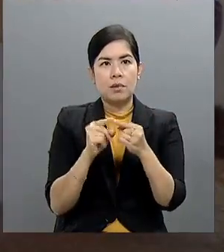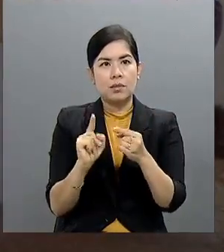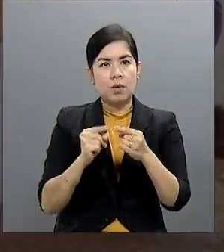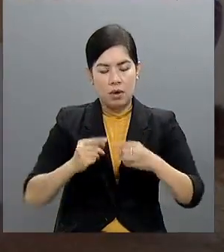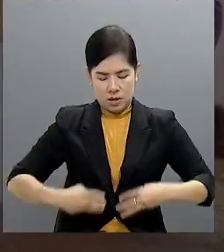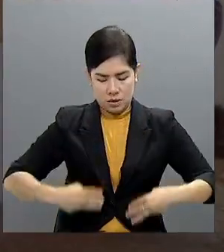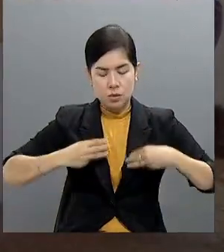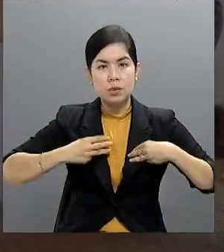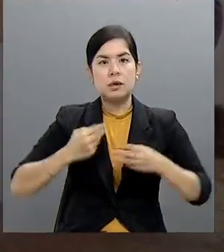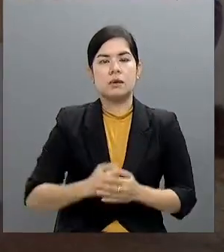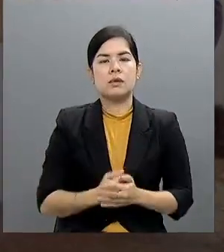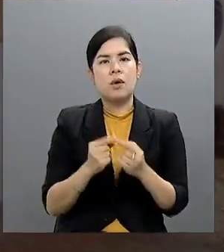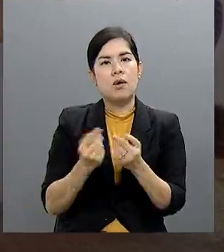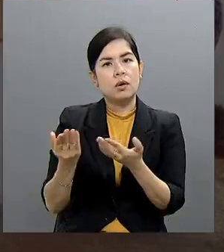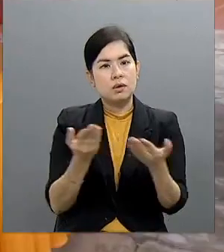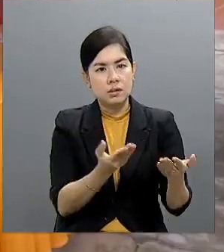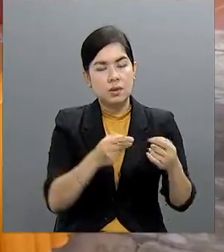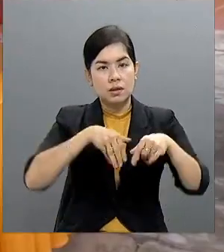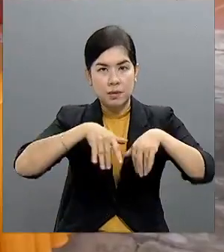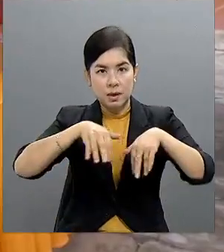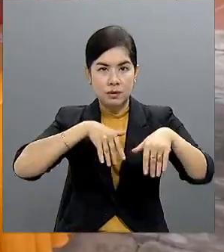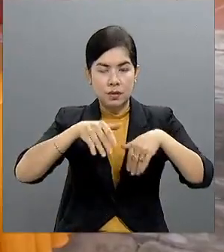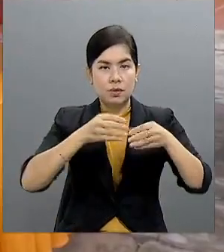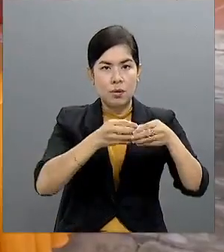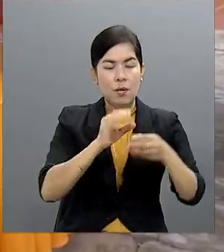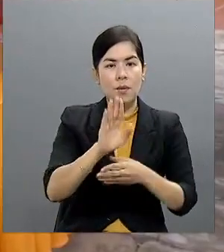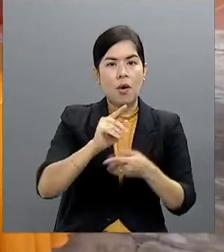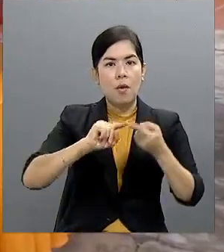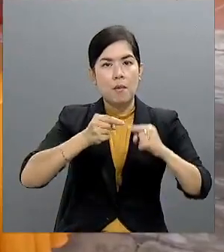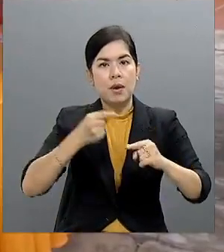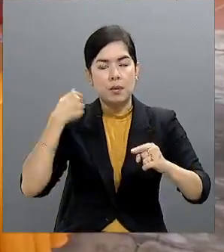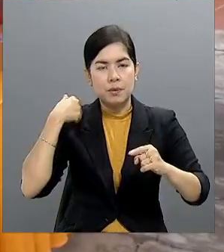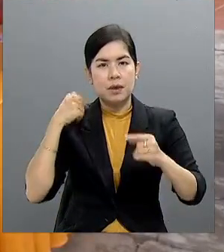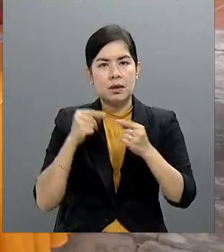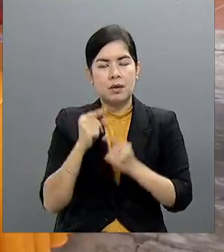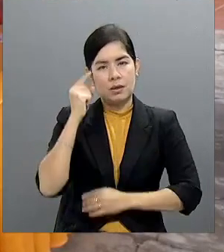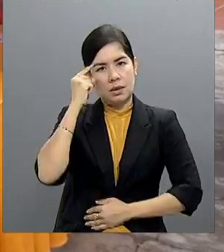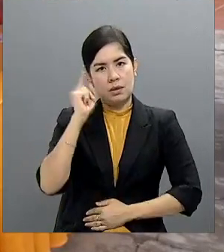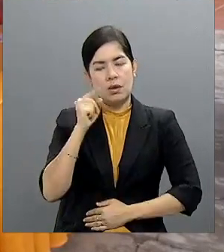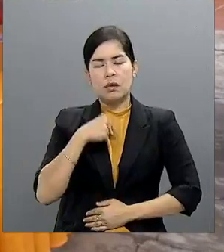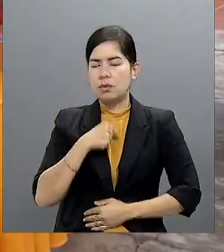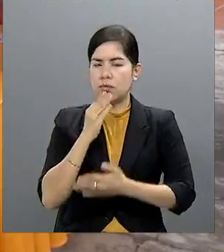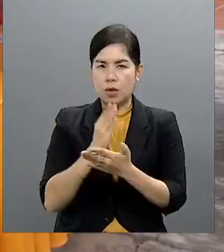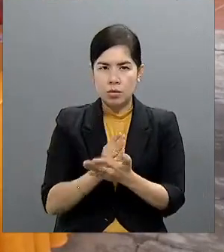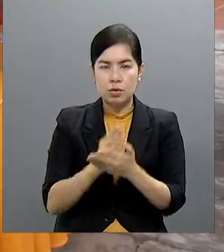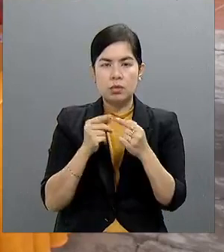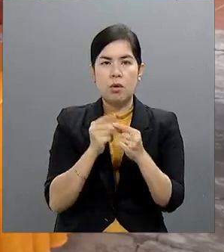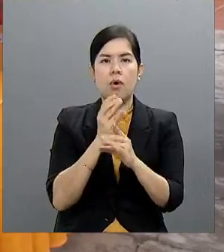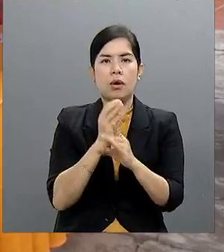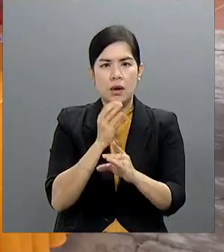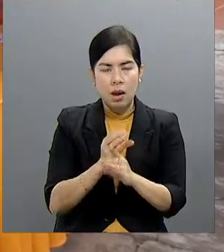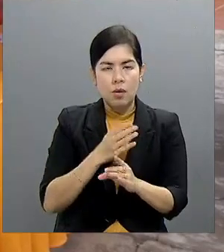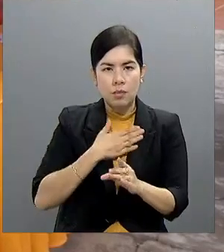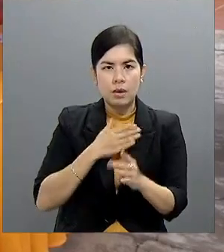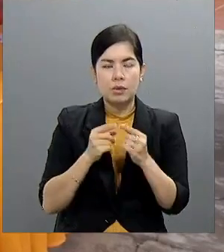ะมาชาเลนจ์กันมาแชร์กันโดยเลือกปวารณาตนจะงดเหล้าเข้าพรรษาหรือถือศีลตาม